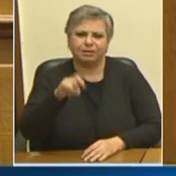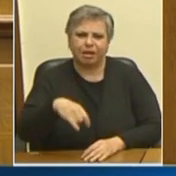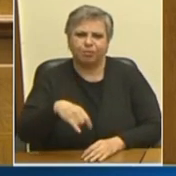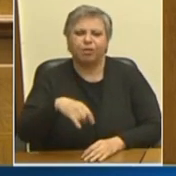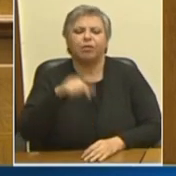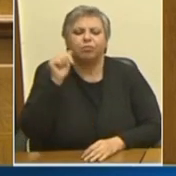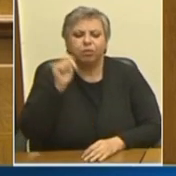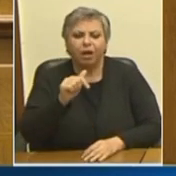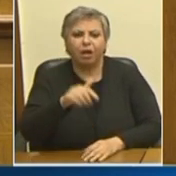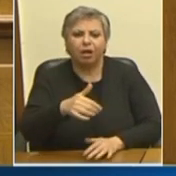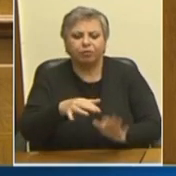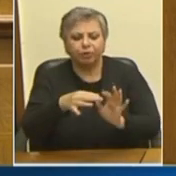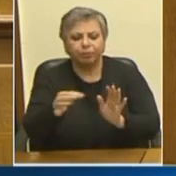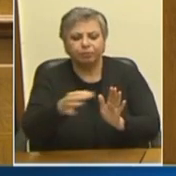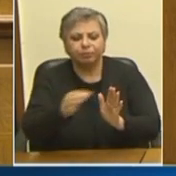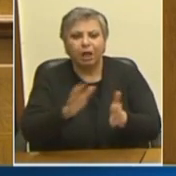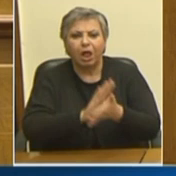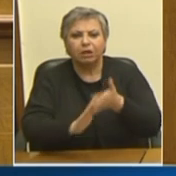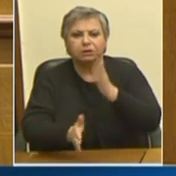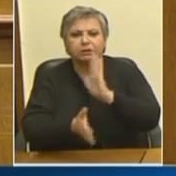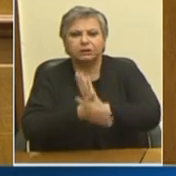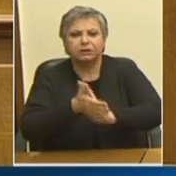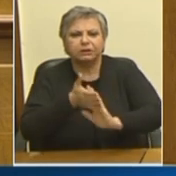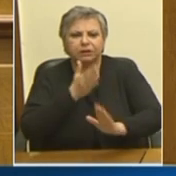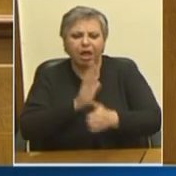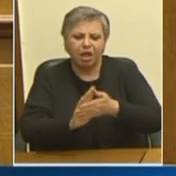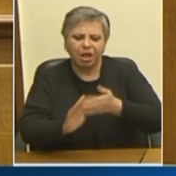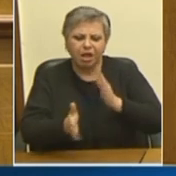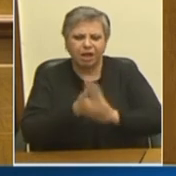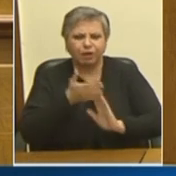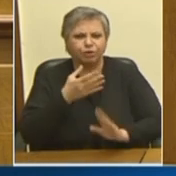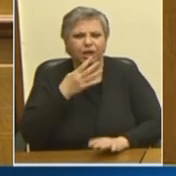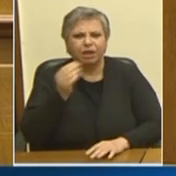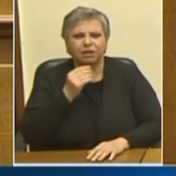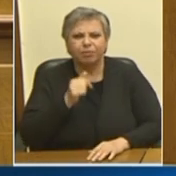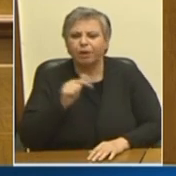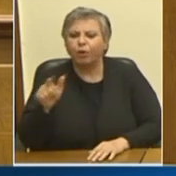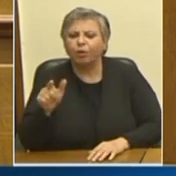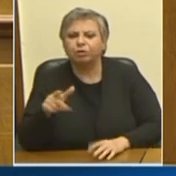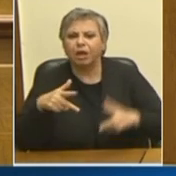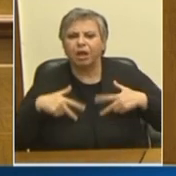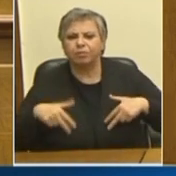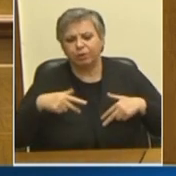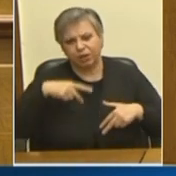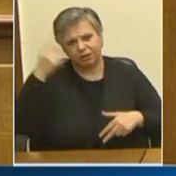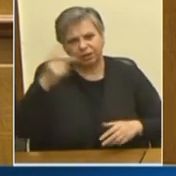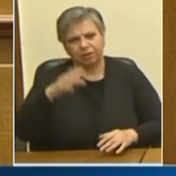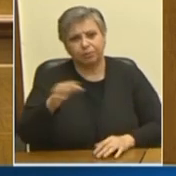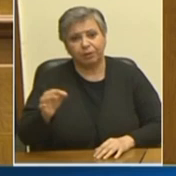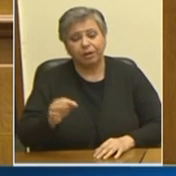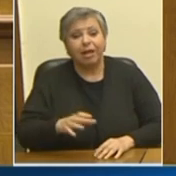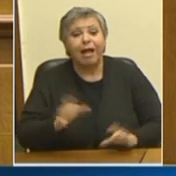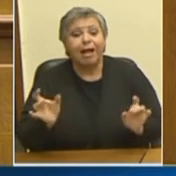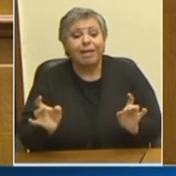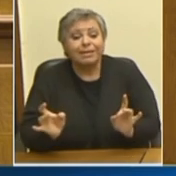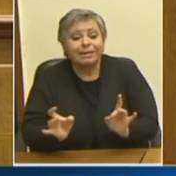φίλους? Τελεία και παύλα. Να βάλουμε στο Σύνταγμα ότι αν βρεθεί ραβασάκι